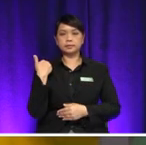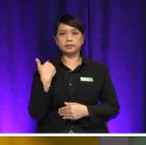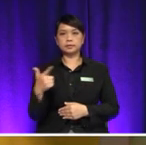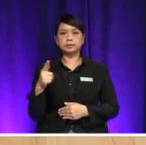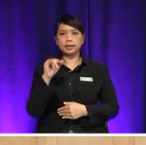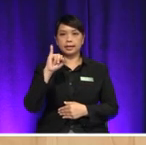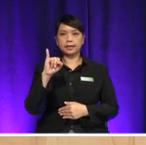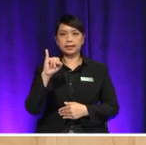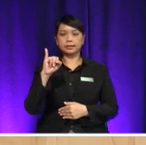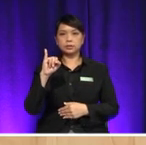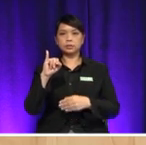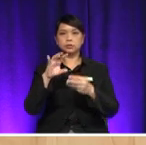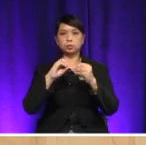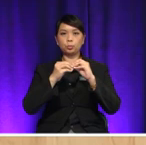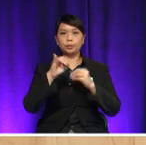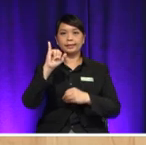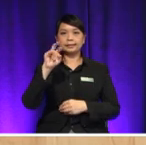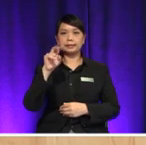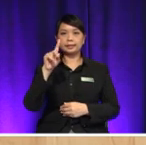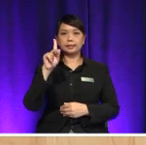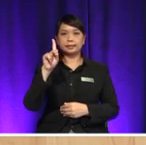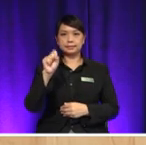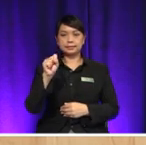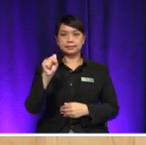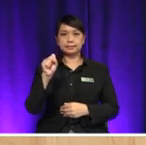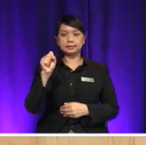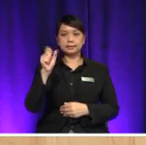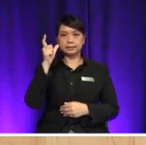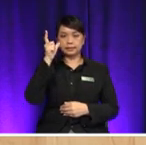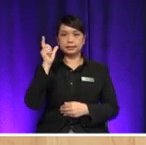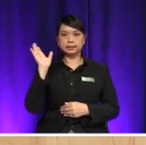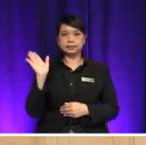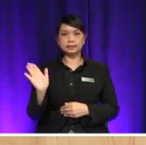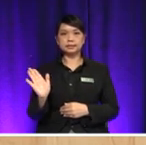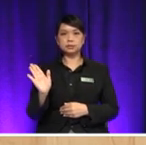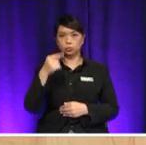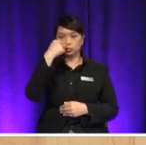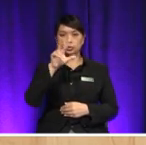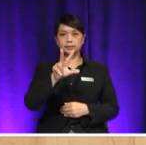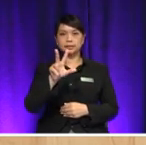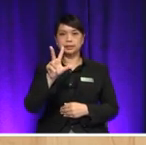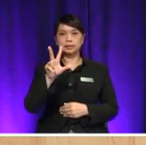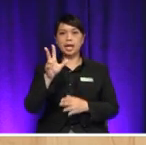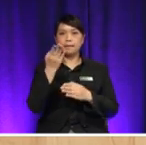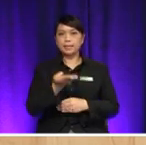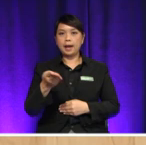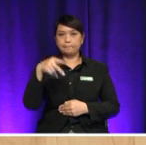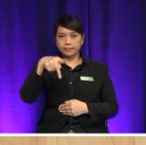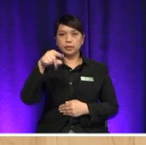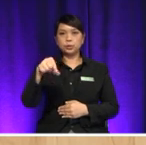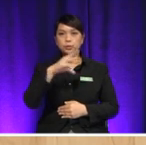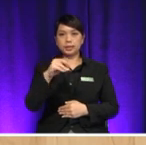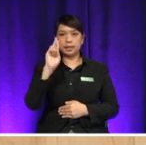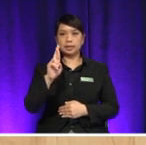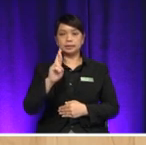nombo indeks pada tahun 2019 berasaskan 2015 bagi ketiga-tiga bahan EQ dan R kemana